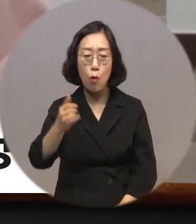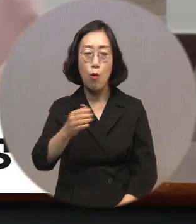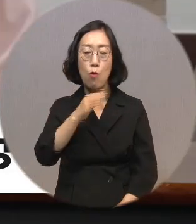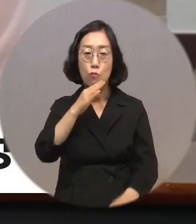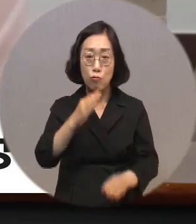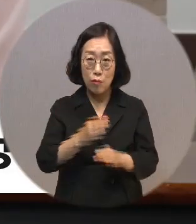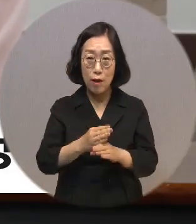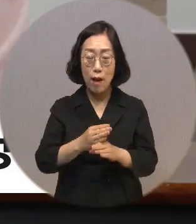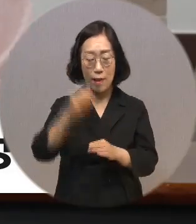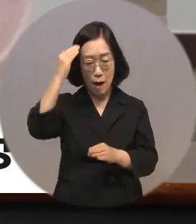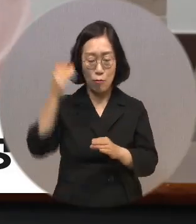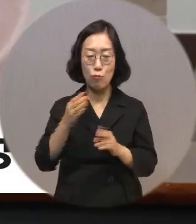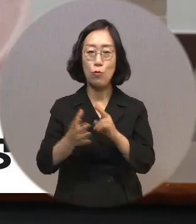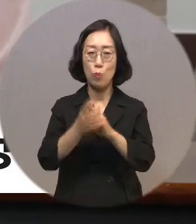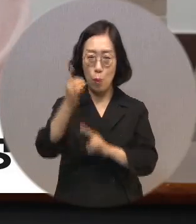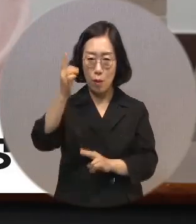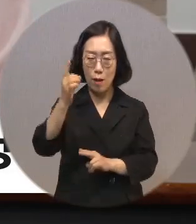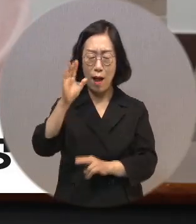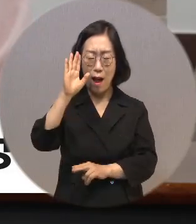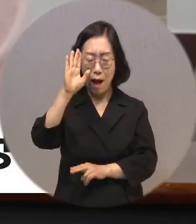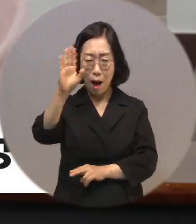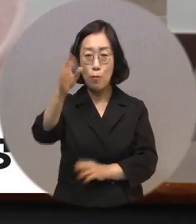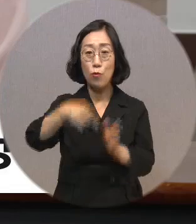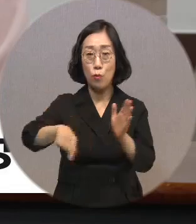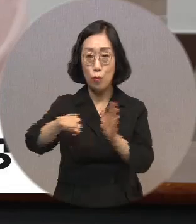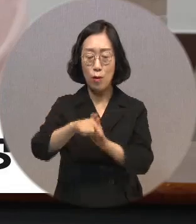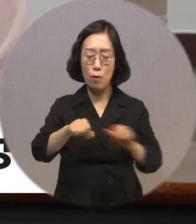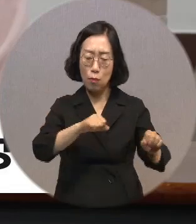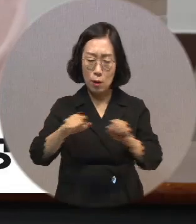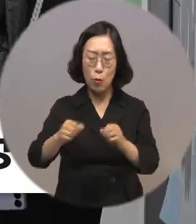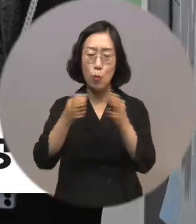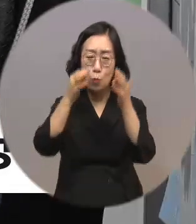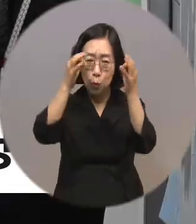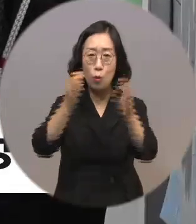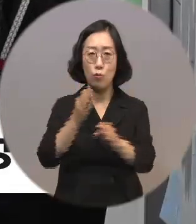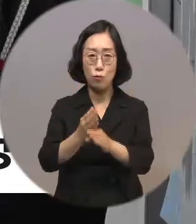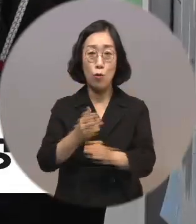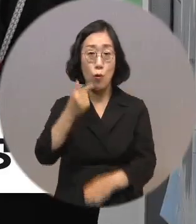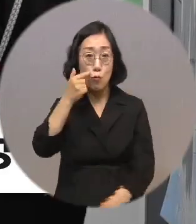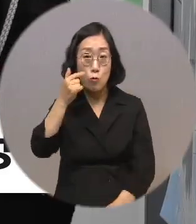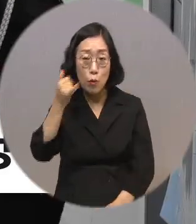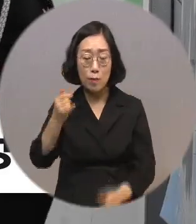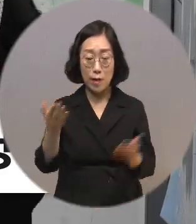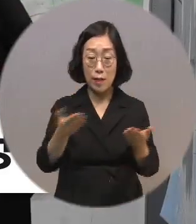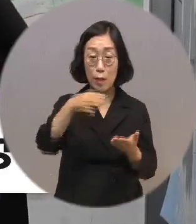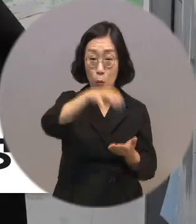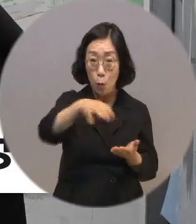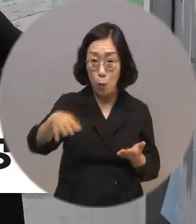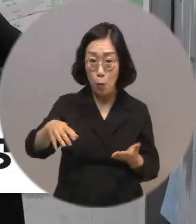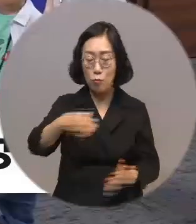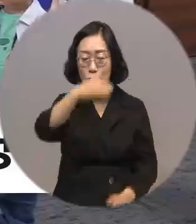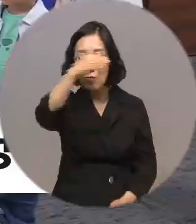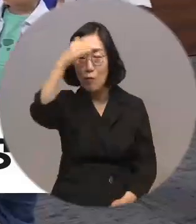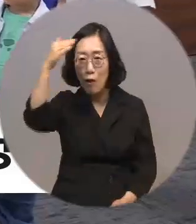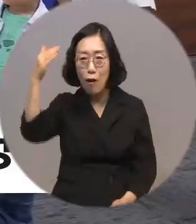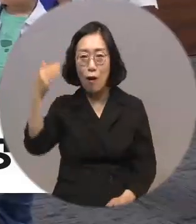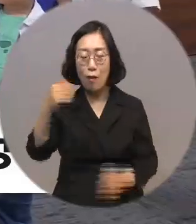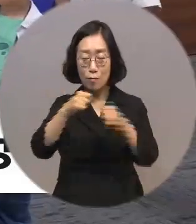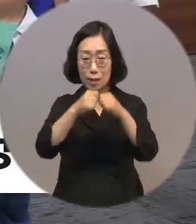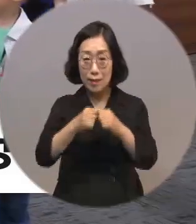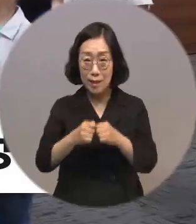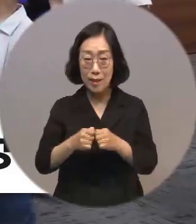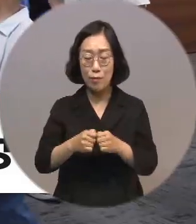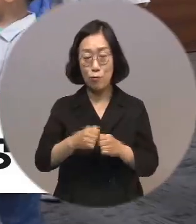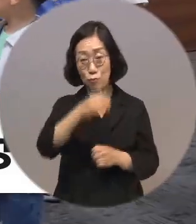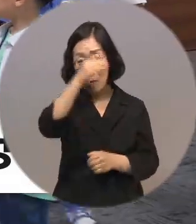평화롭게 지내고 언젠가는 하나가 될 미래를 위해 노력하고 있다며 부모님의 일터를 직접 보고 체험하며 통일에 대한